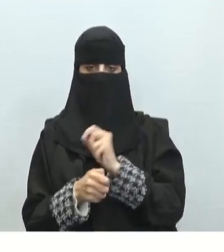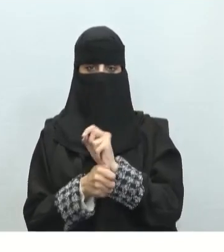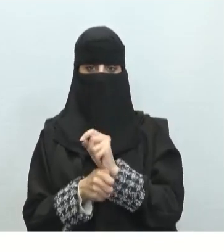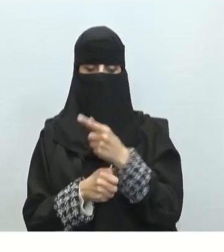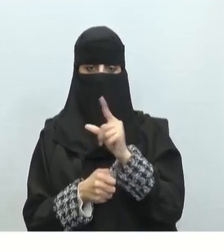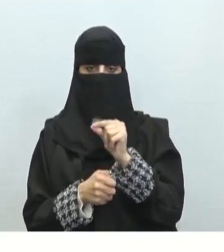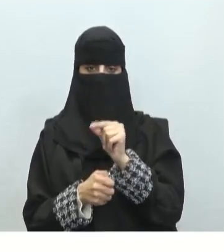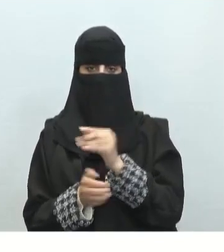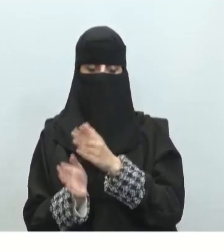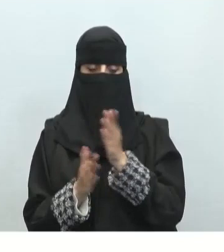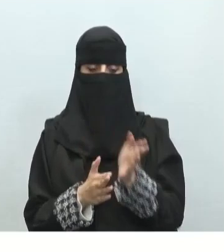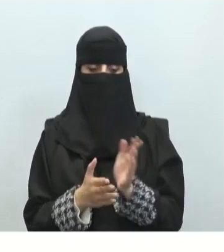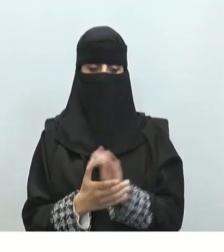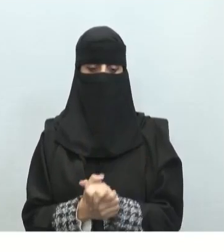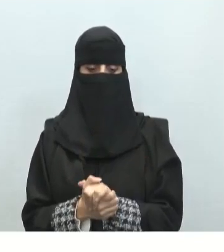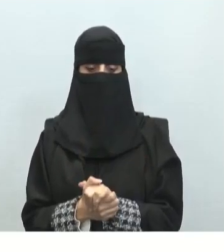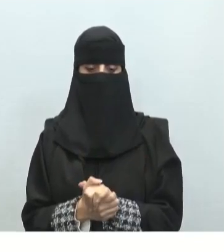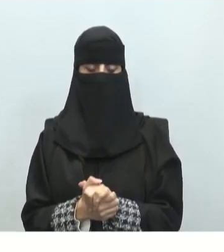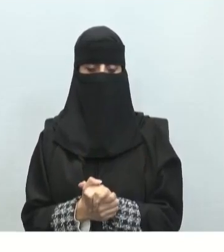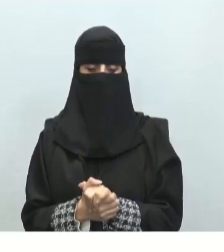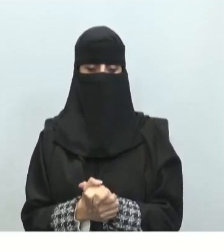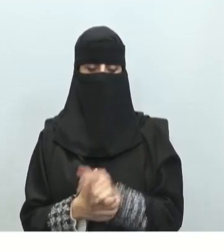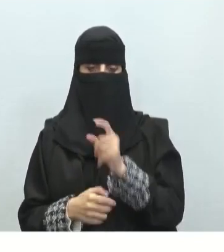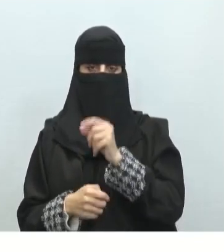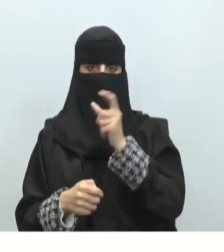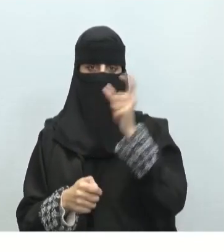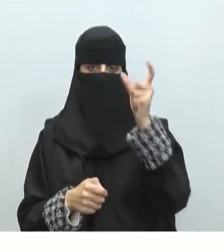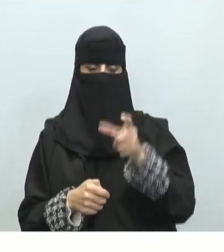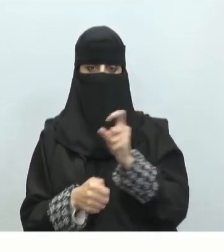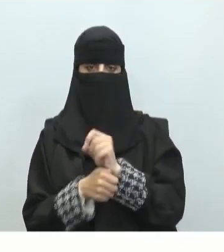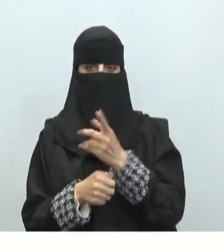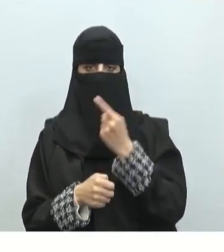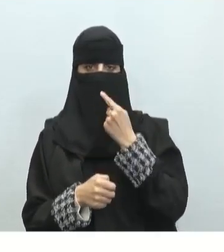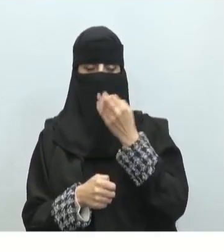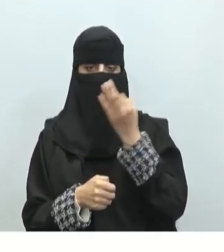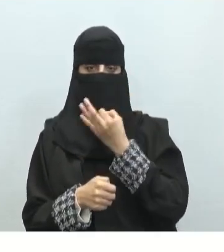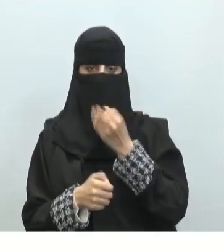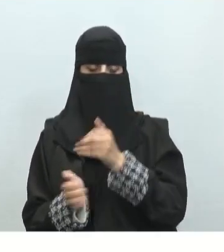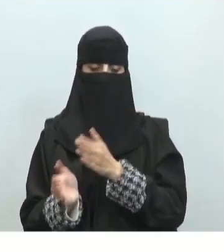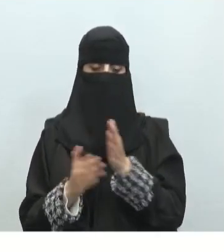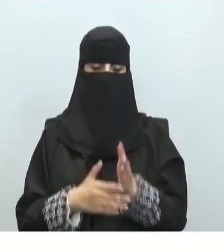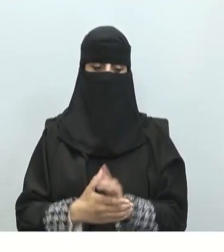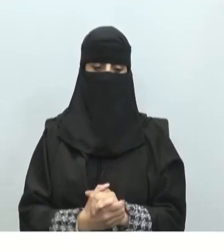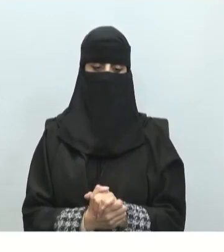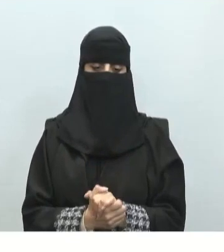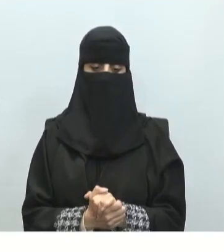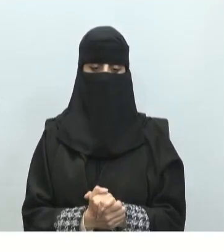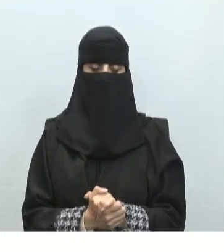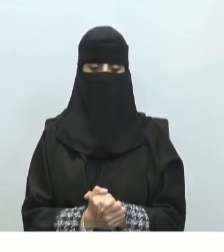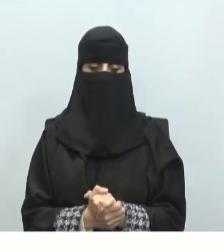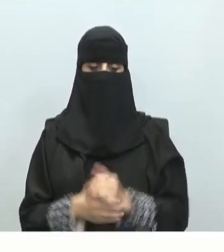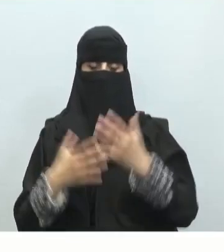عبارات التهنئه تردد فعل الالسنه فعل